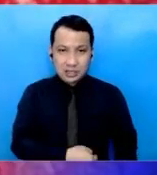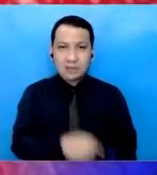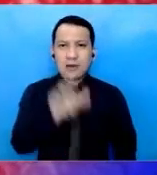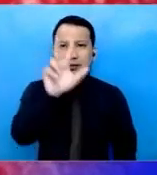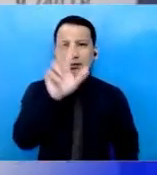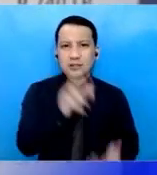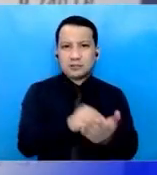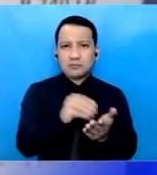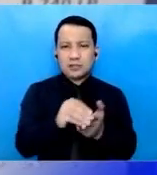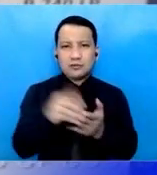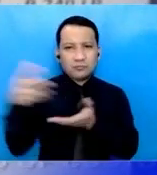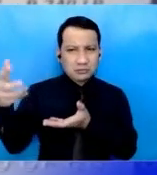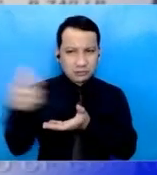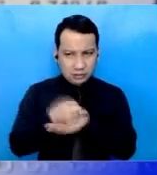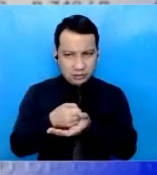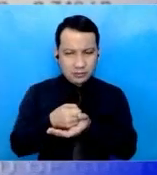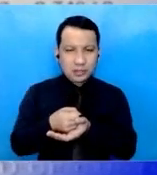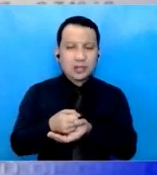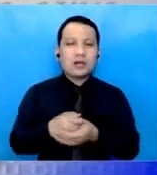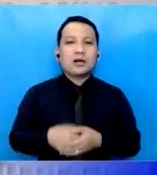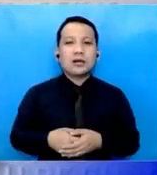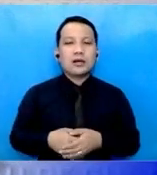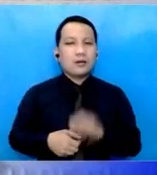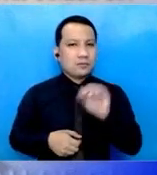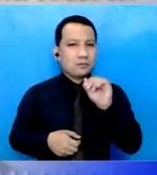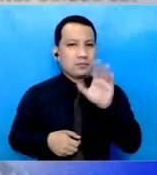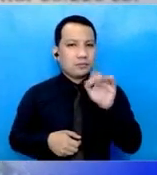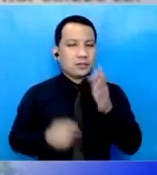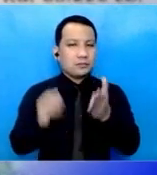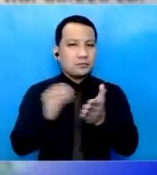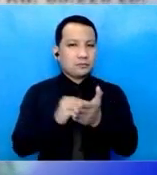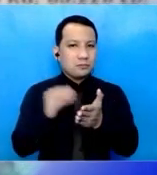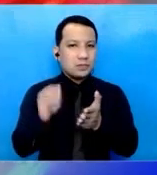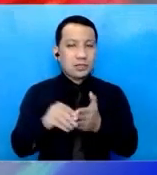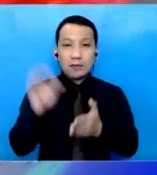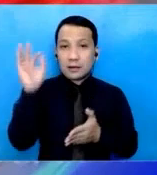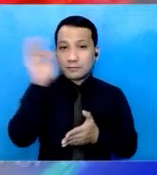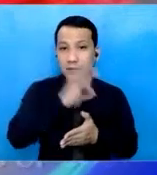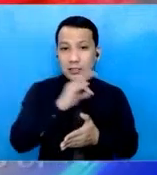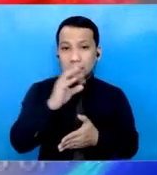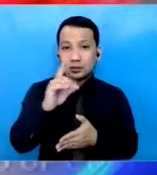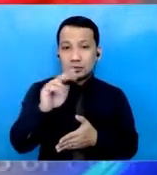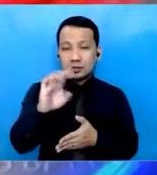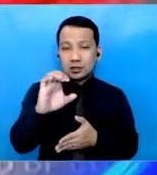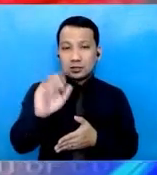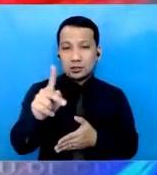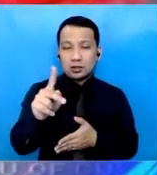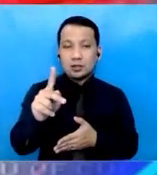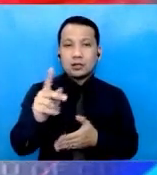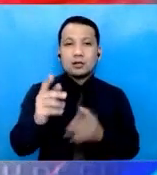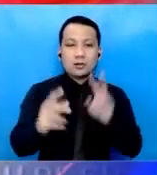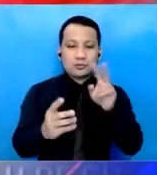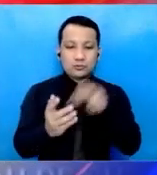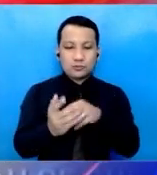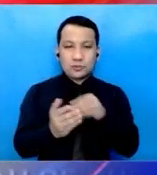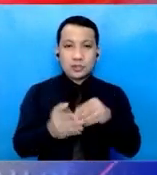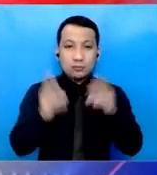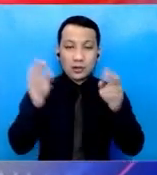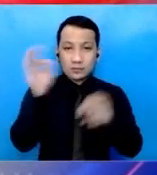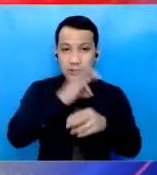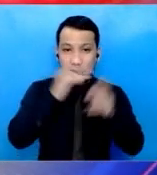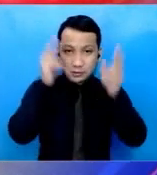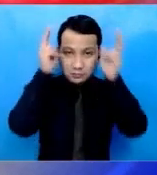ang nasabat. Bukod pa dyan ang 15 million pesos na halaga ng Peking duck sa Caloocan at 2 million pesos na halaga ng gulay at Peking duck sa